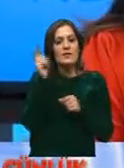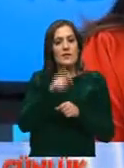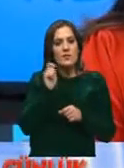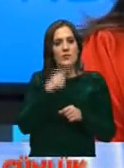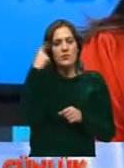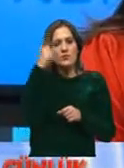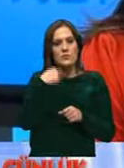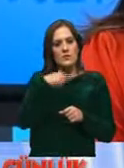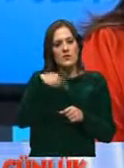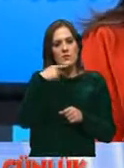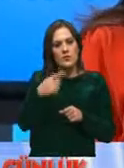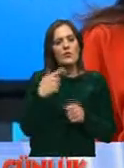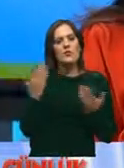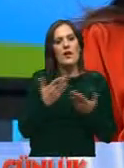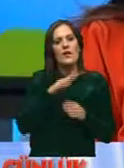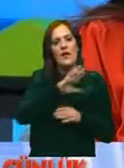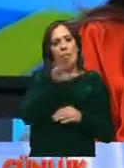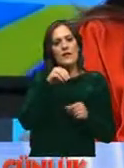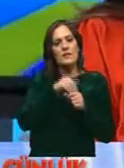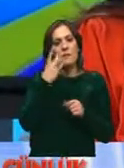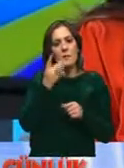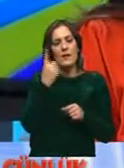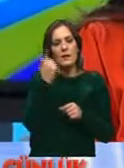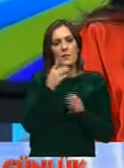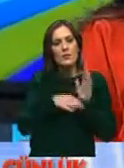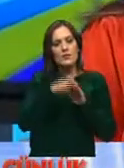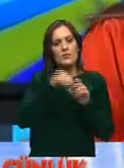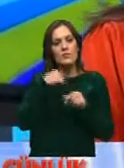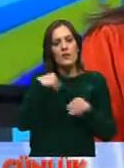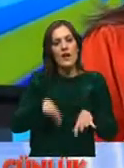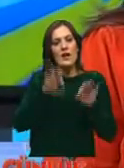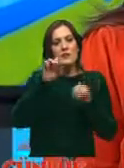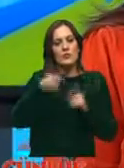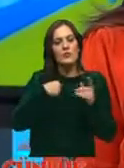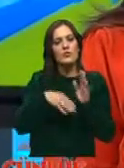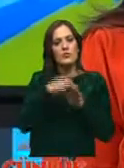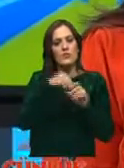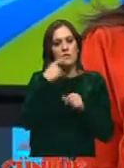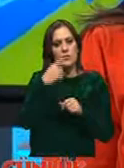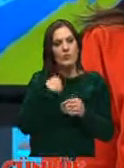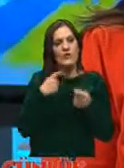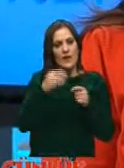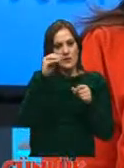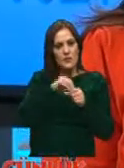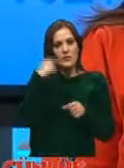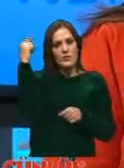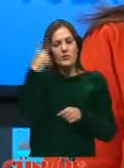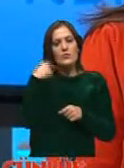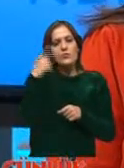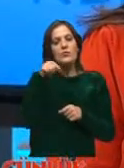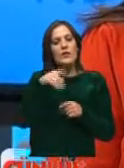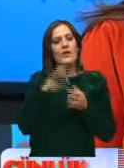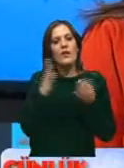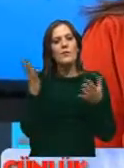yapacağımızı. Çünkü biz de diyoruz ki hani herkesin belli bir düzeyde. Buna biz hazır bulmuşluk düzeyi diyoruz eğitimde. Çünkü bu